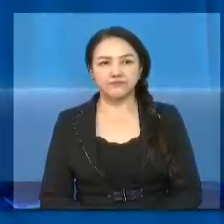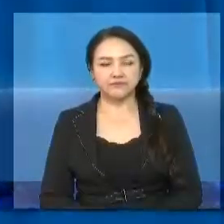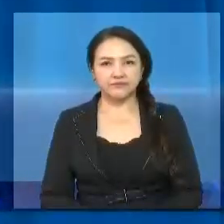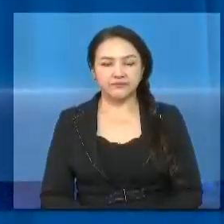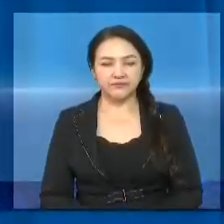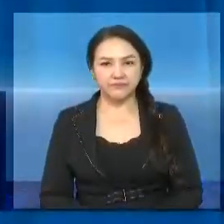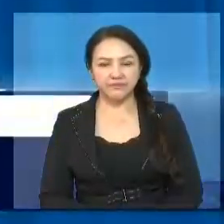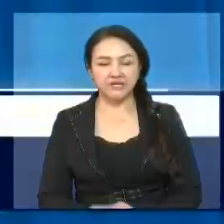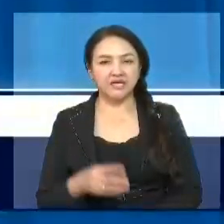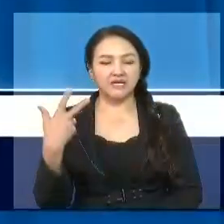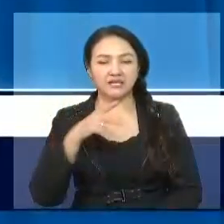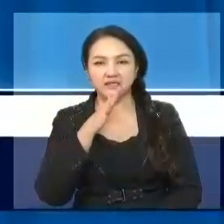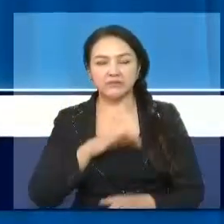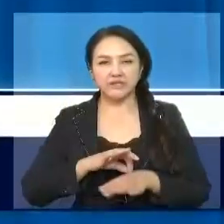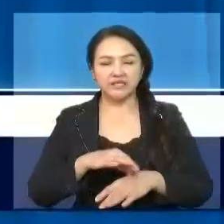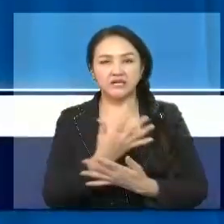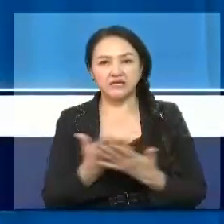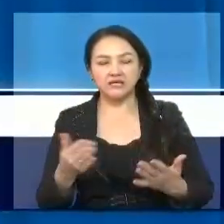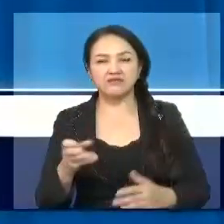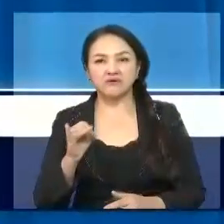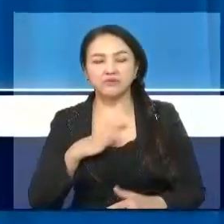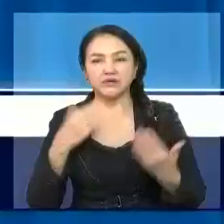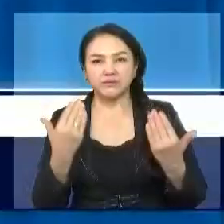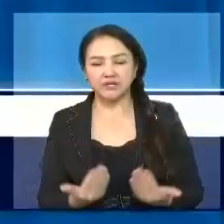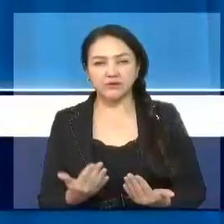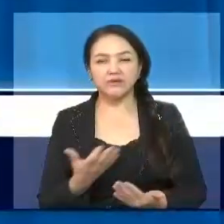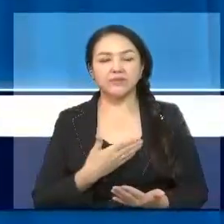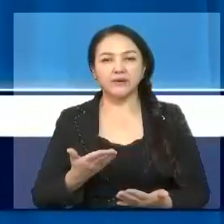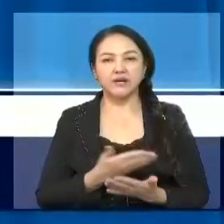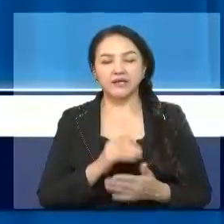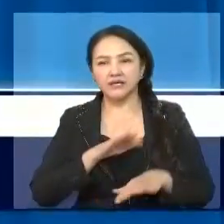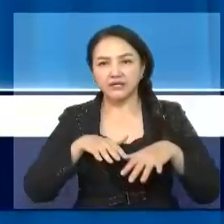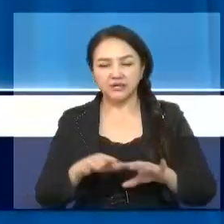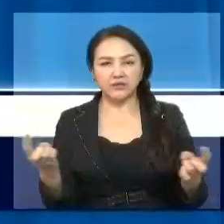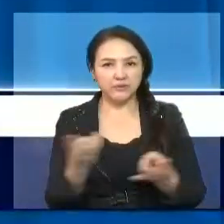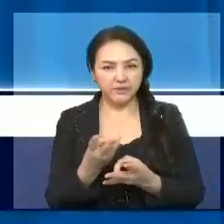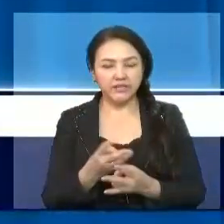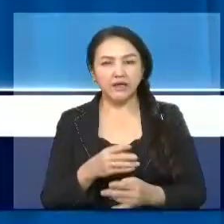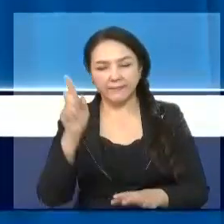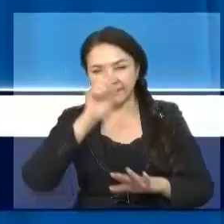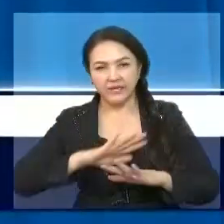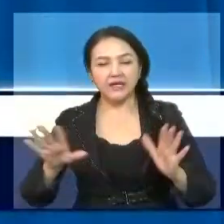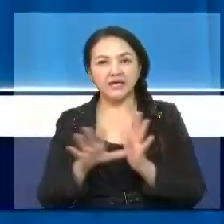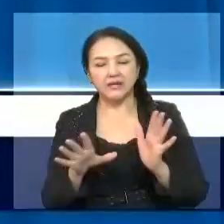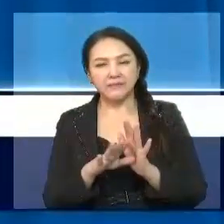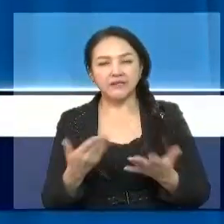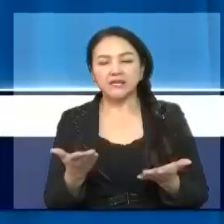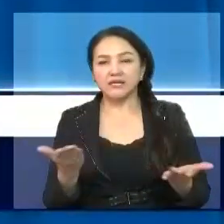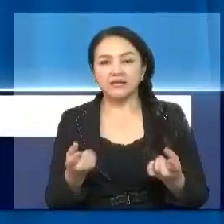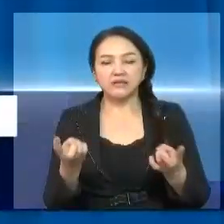дому за 30 лет прошло несколько референдумов на сегодняшнем референдуме народ решает нули нашей атомная